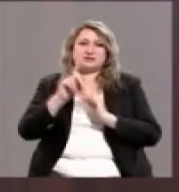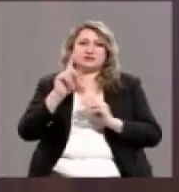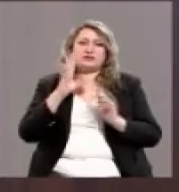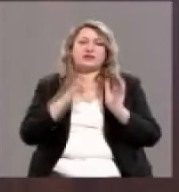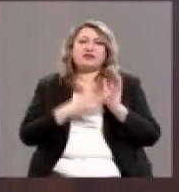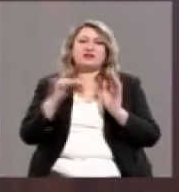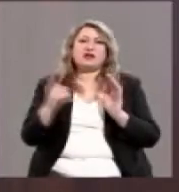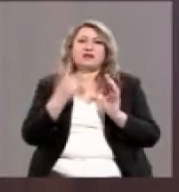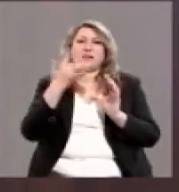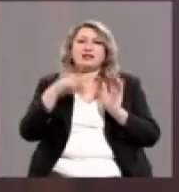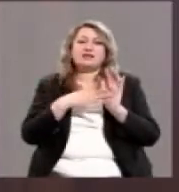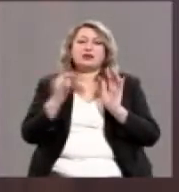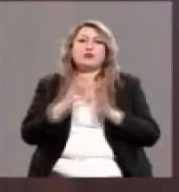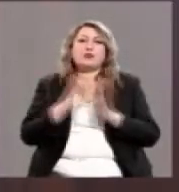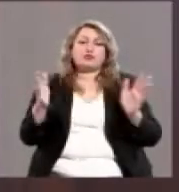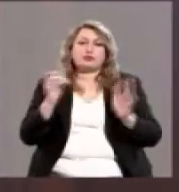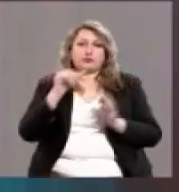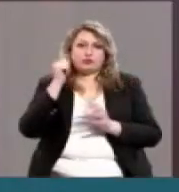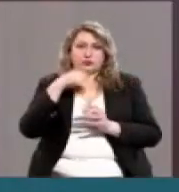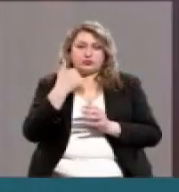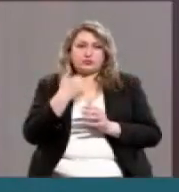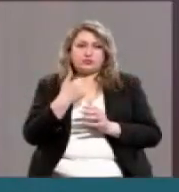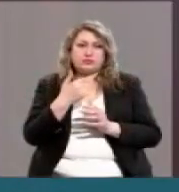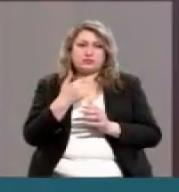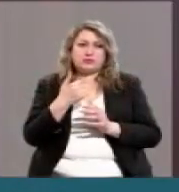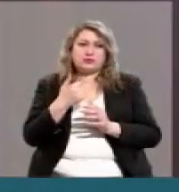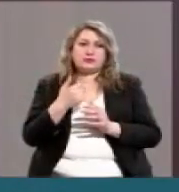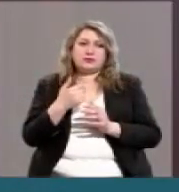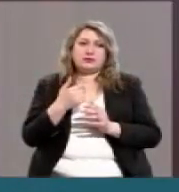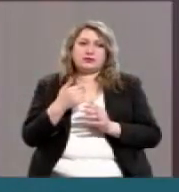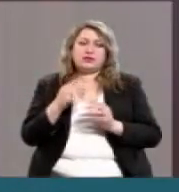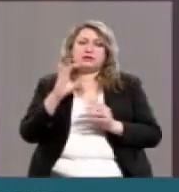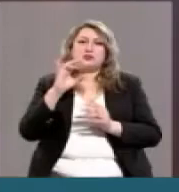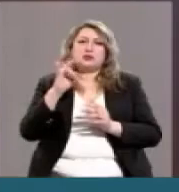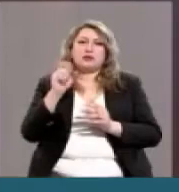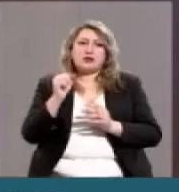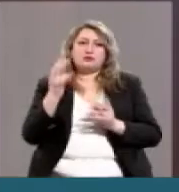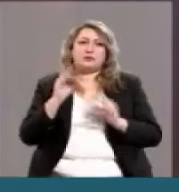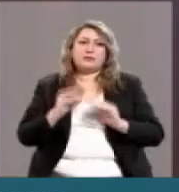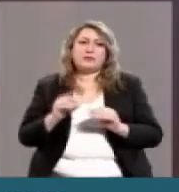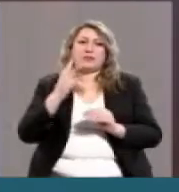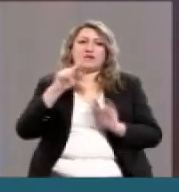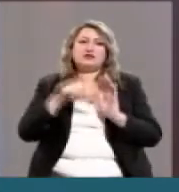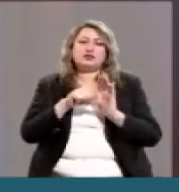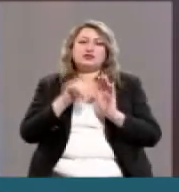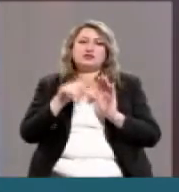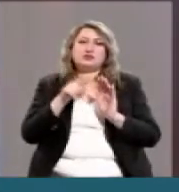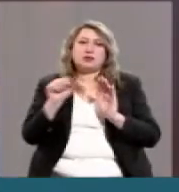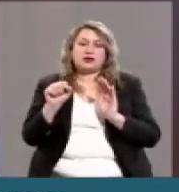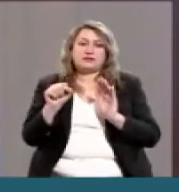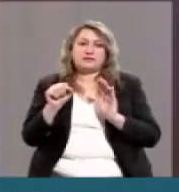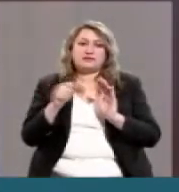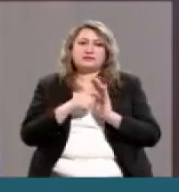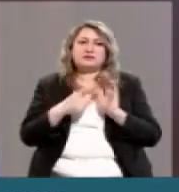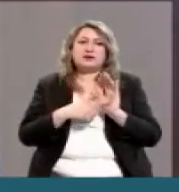раз больше посадки 2021 года. Если говорить по породам, то сосны необходимо посадить на площадь 2,6 тысяч гектаров.